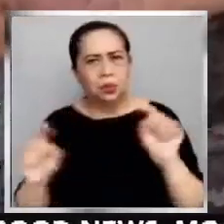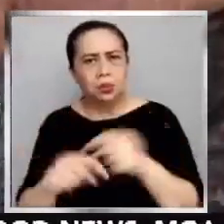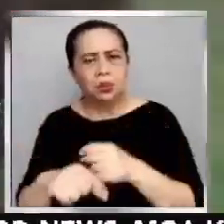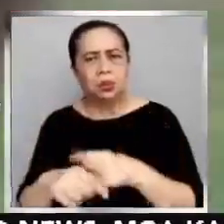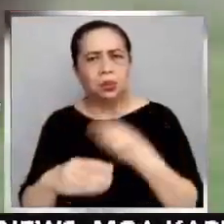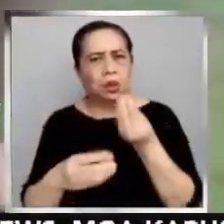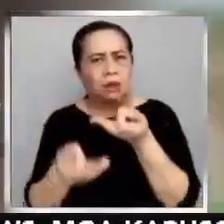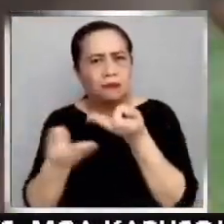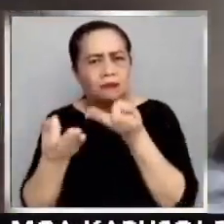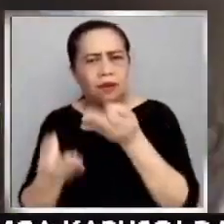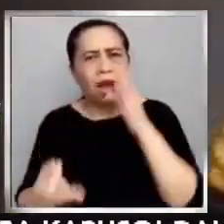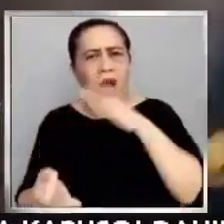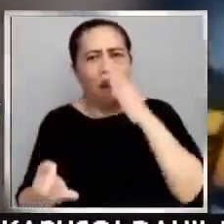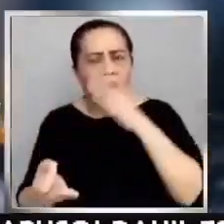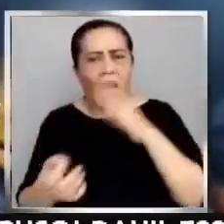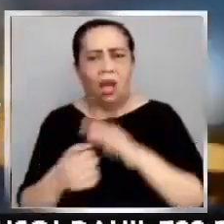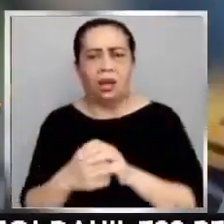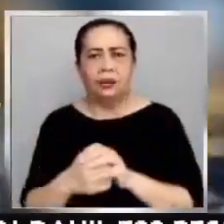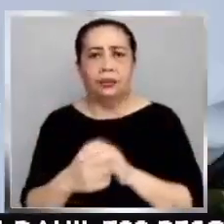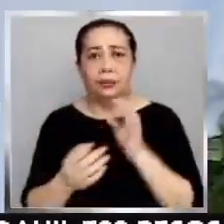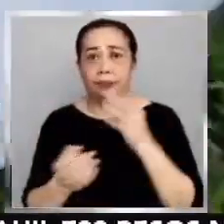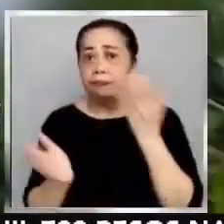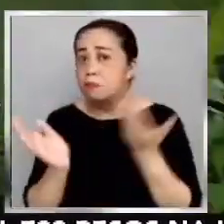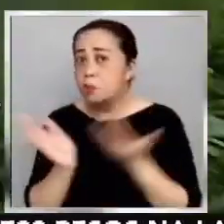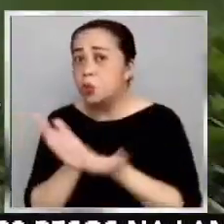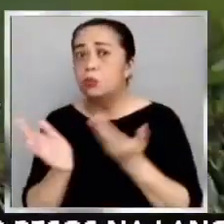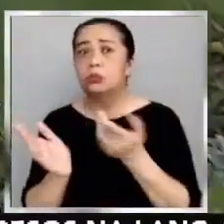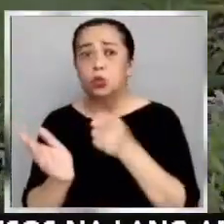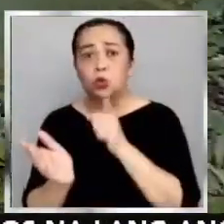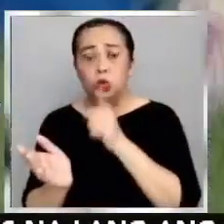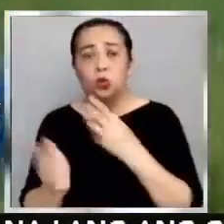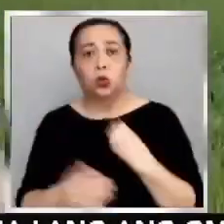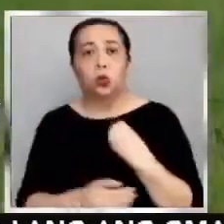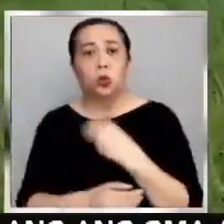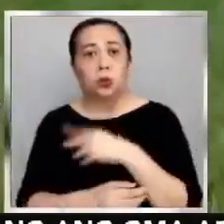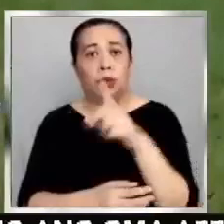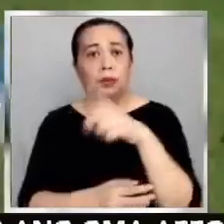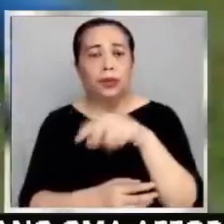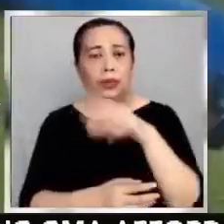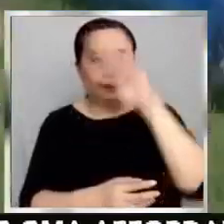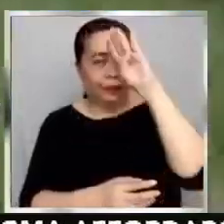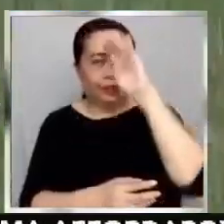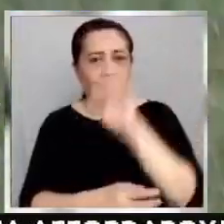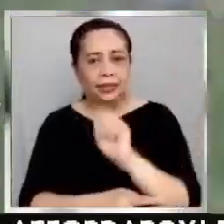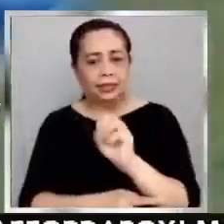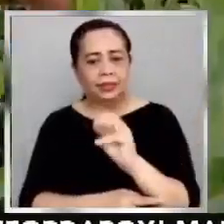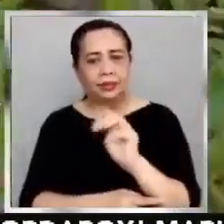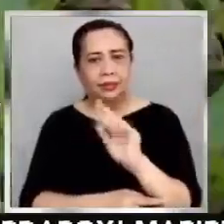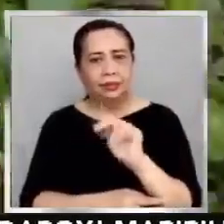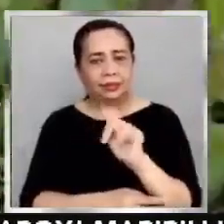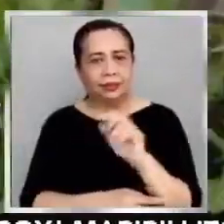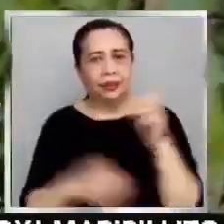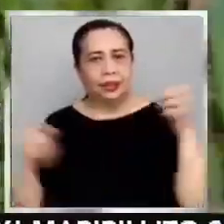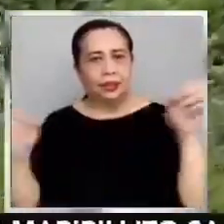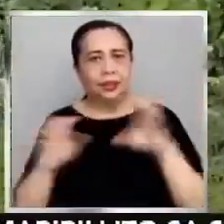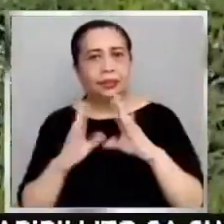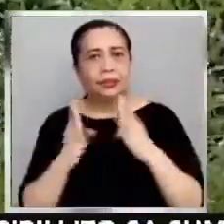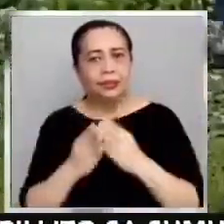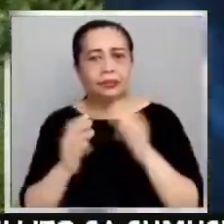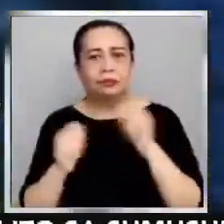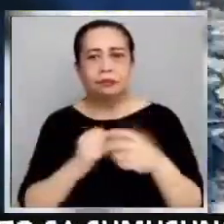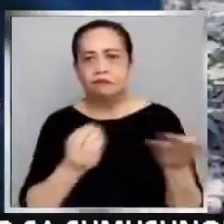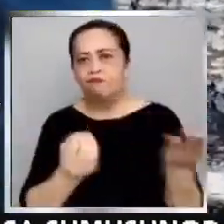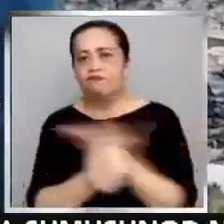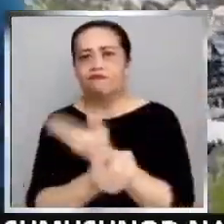ng sili. Kung mapapatunayan daw na miyembro nga nila ang Cavite Samaritan Eagles Club, maaari raw mapatalsik sa